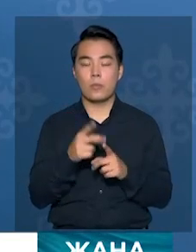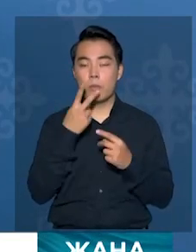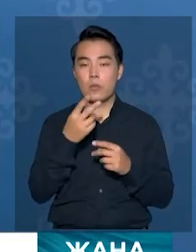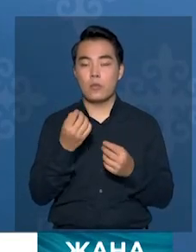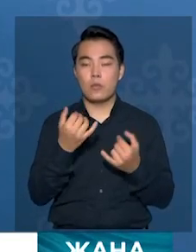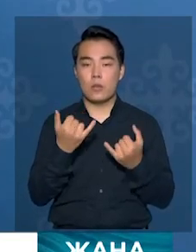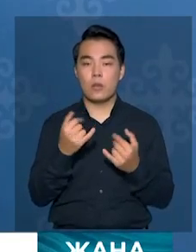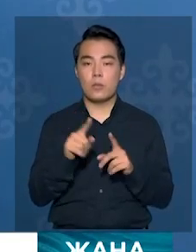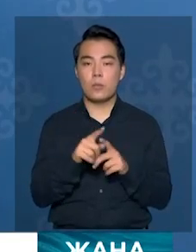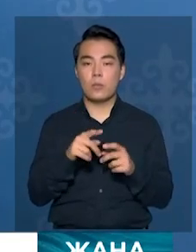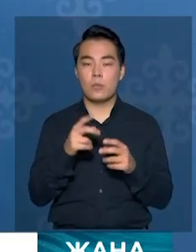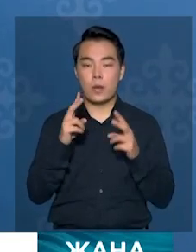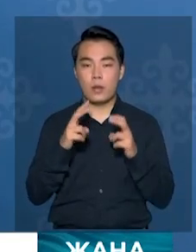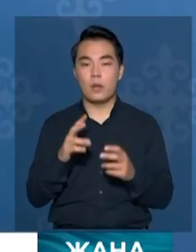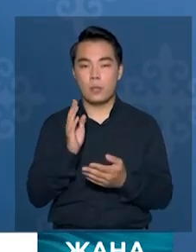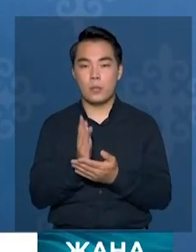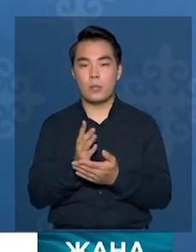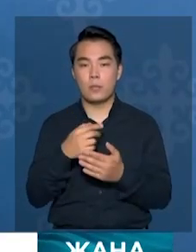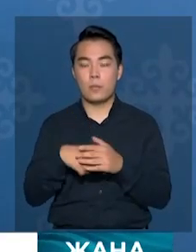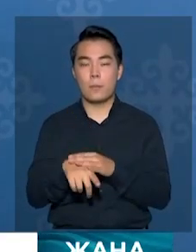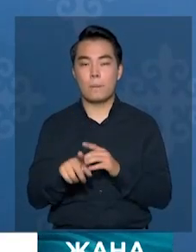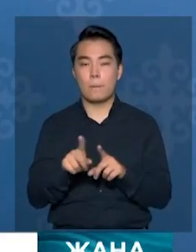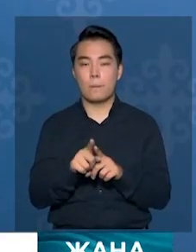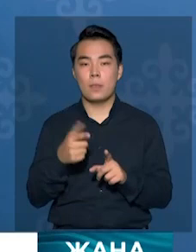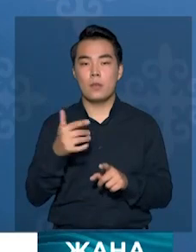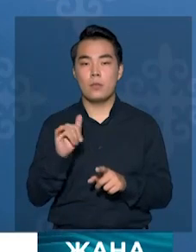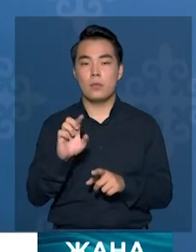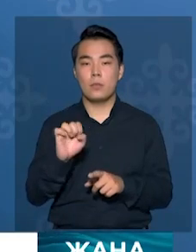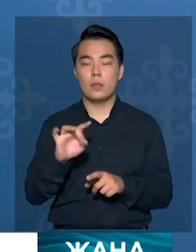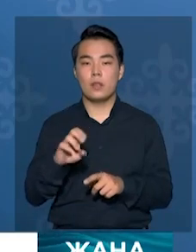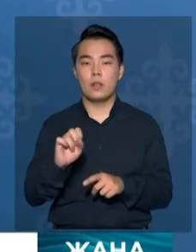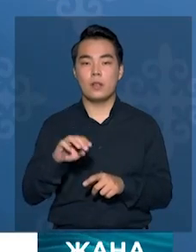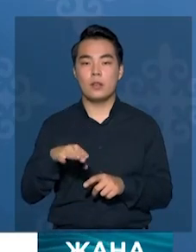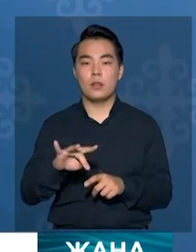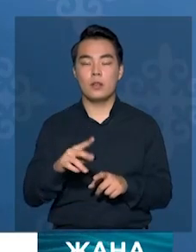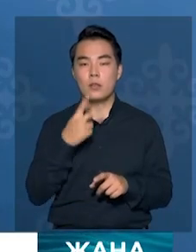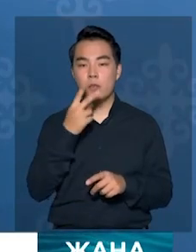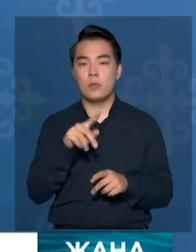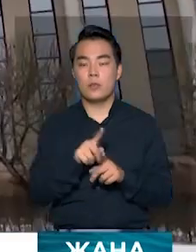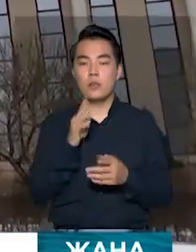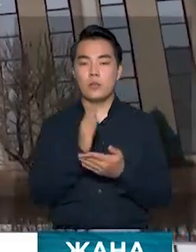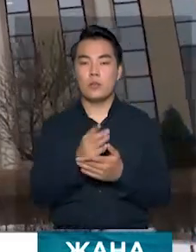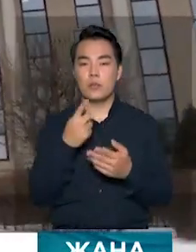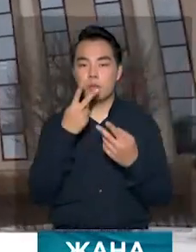атыр. Жергілікті губернатормен біздің бас консул тікелей байланыста.